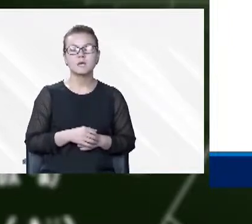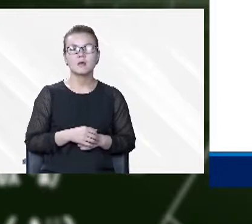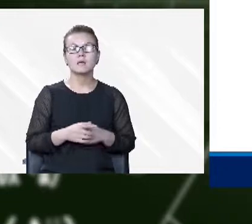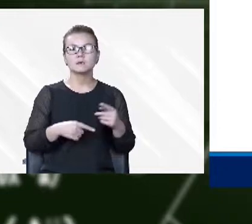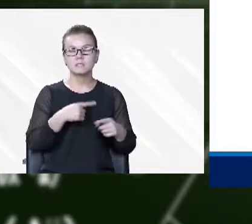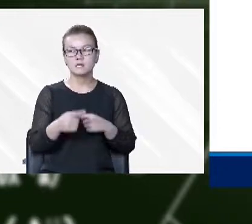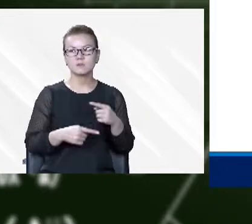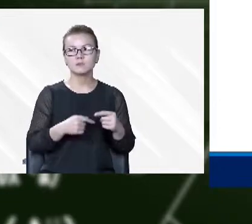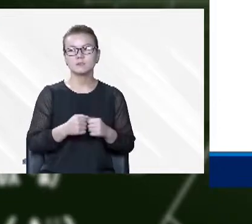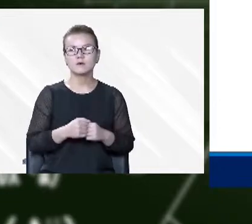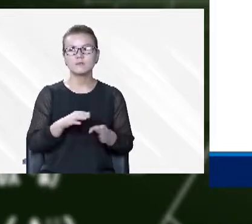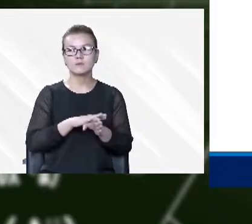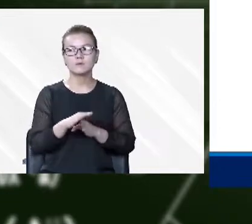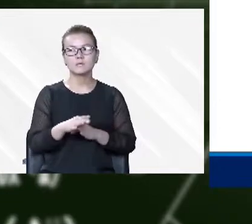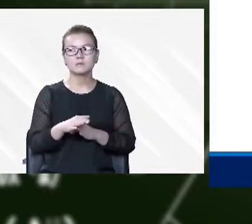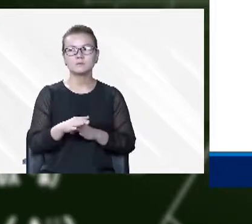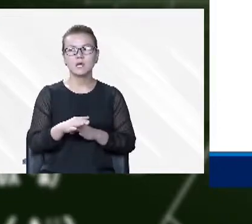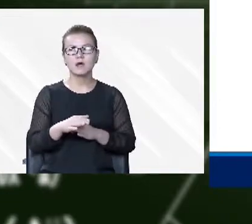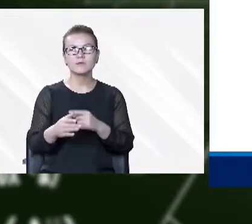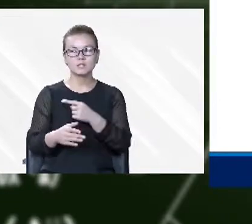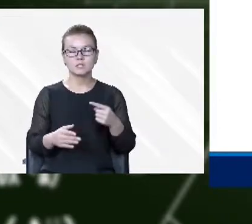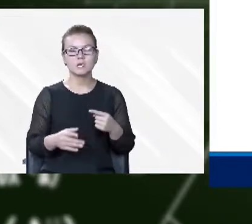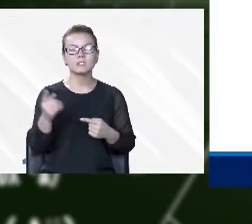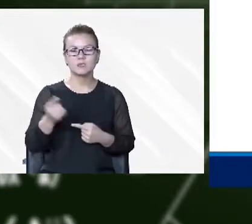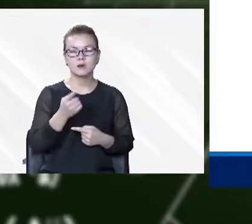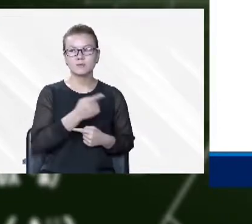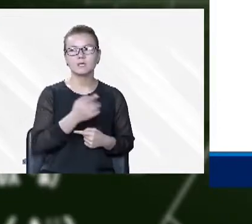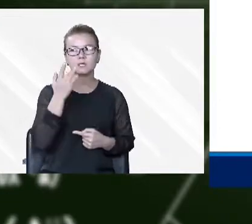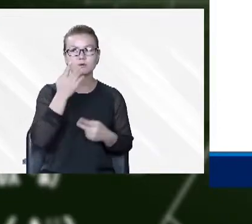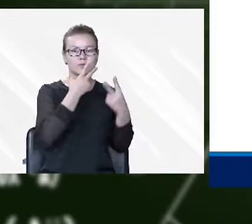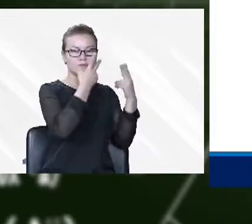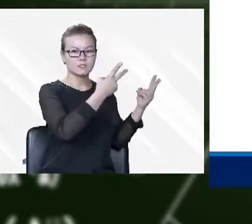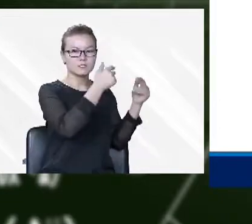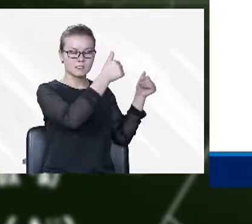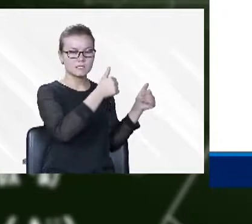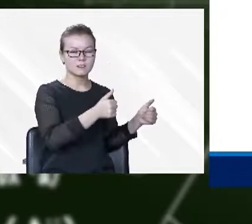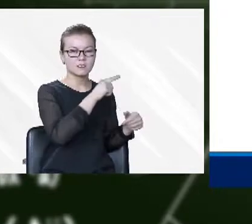Выполним вычитание дробей, которые вы видите на экране.